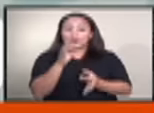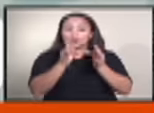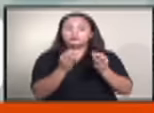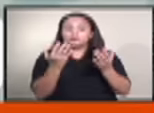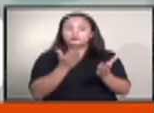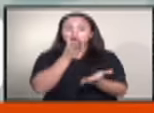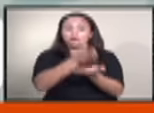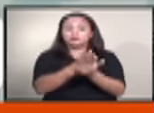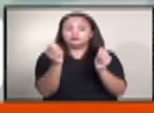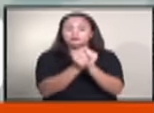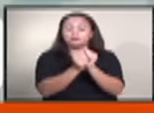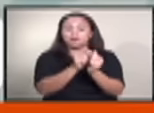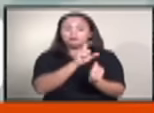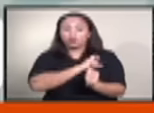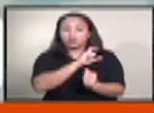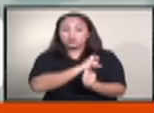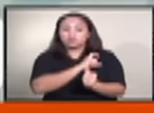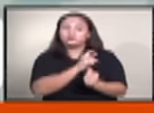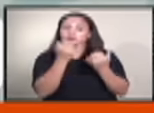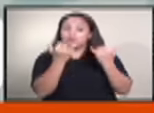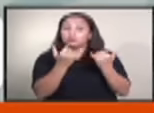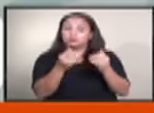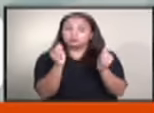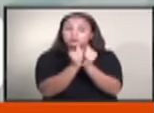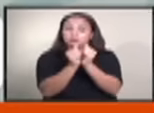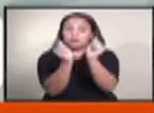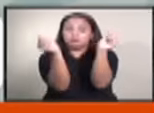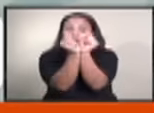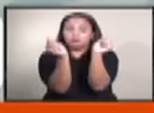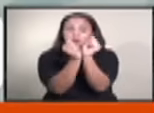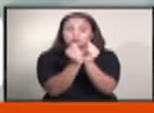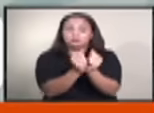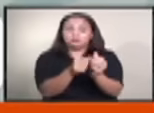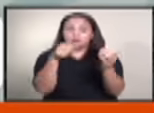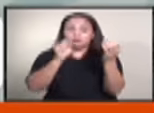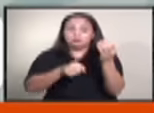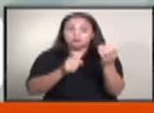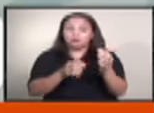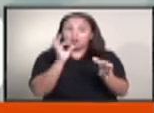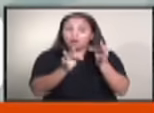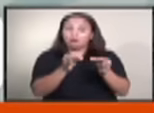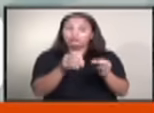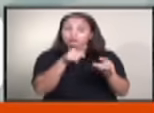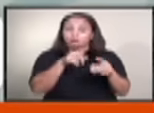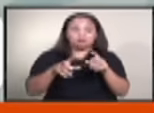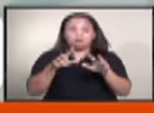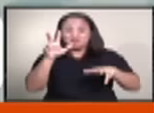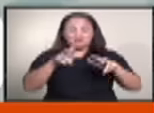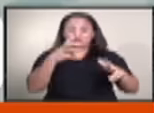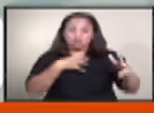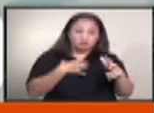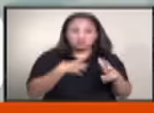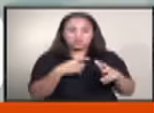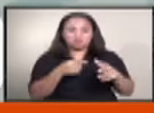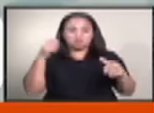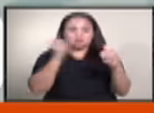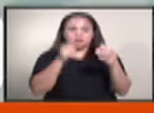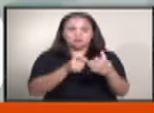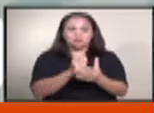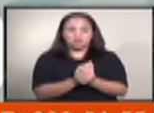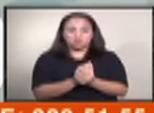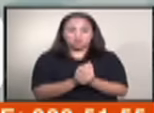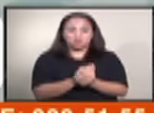kami dyan. May kasama mga pulis at may dalang posas at saka sabi ko nga batuta. Apo. Kung sakaling pumalag ka, babatutain ka na lang. Sige